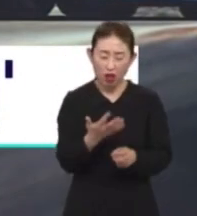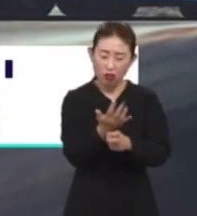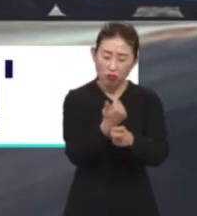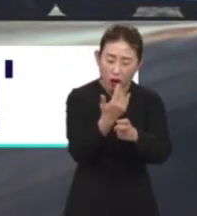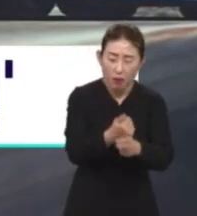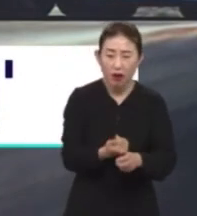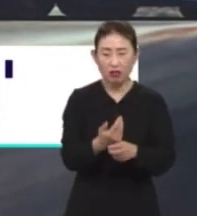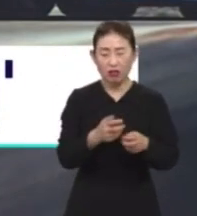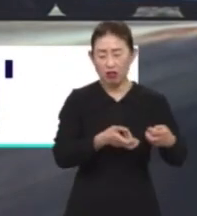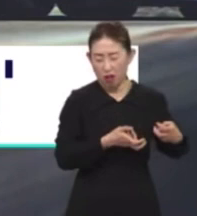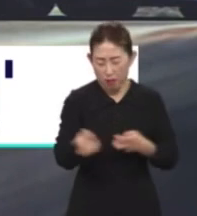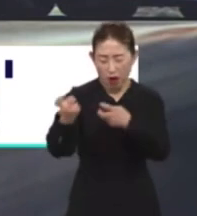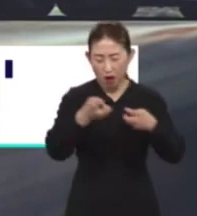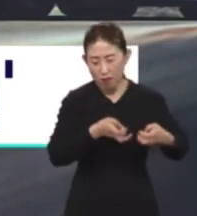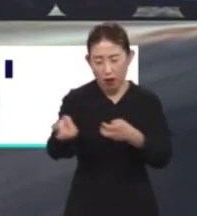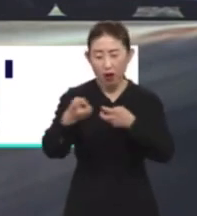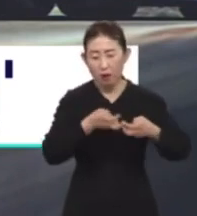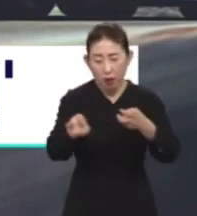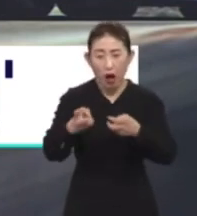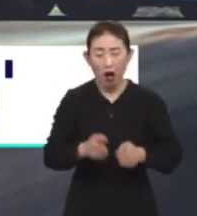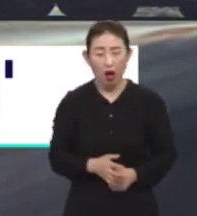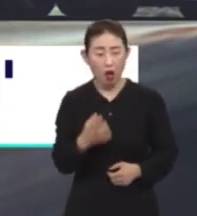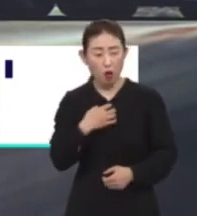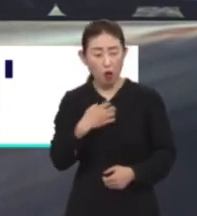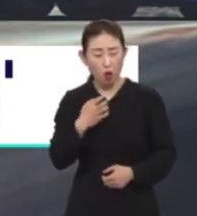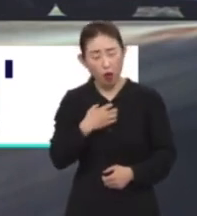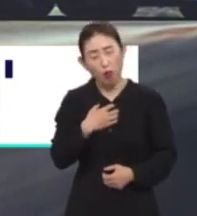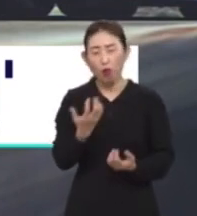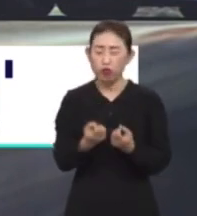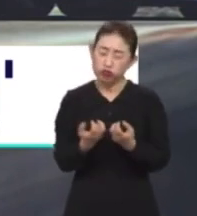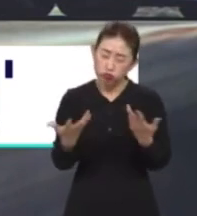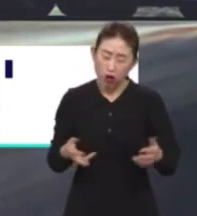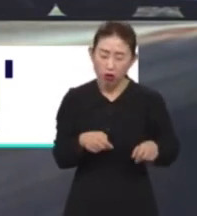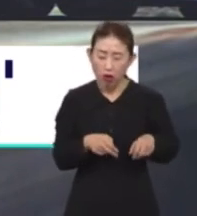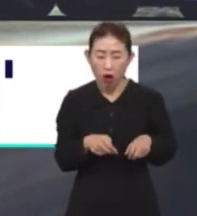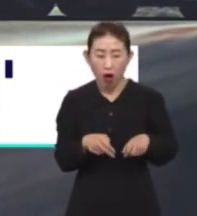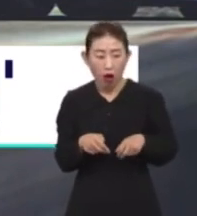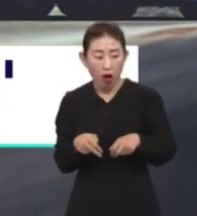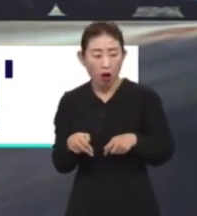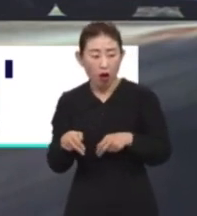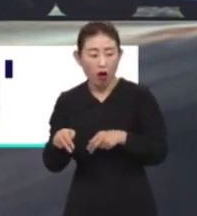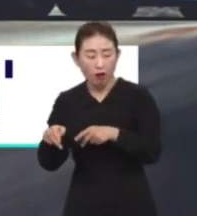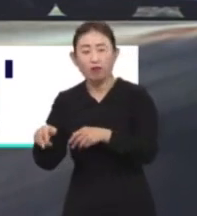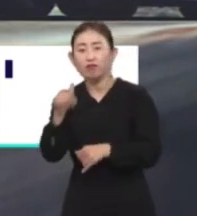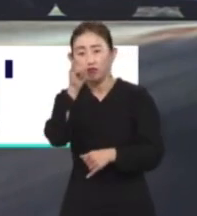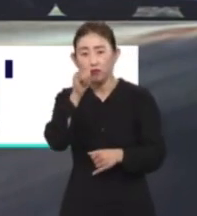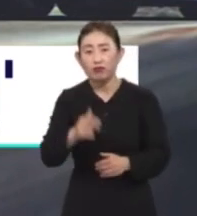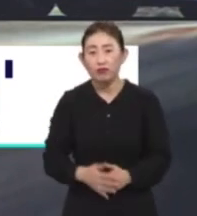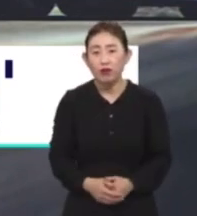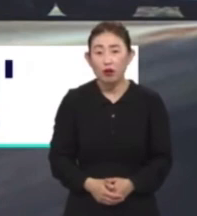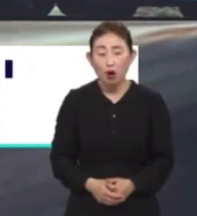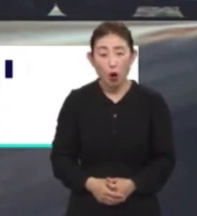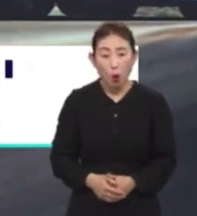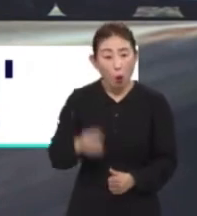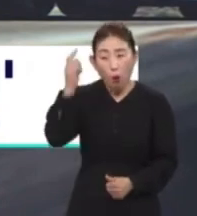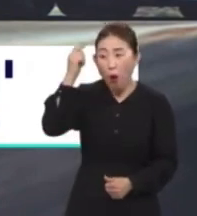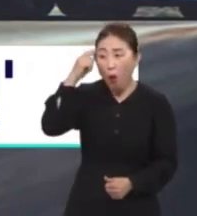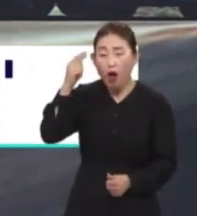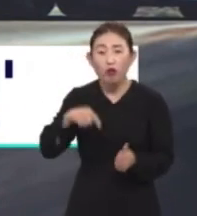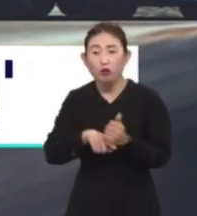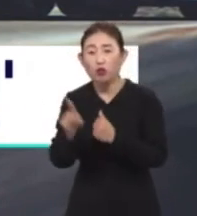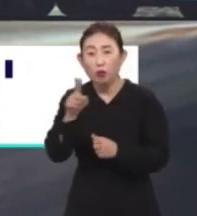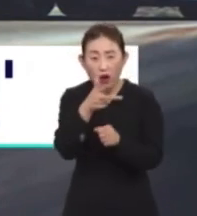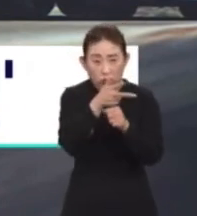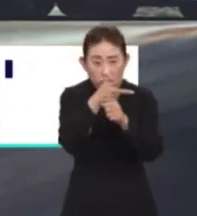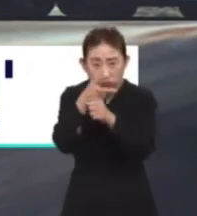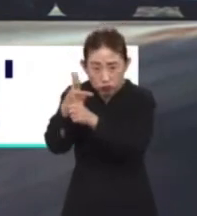속도로 가는 이 도로 옆을 매일 목숨을 걸고 위태롭게 걸어다녀야 하는 사람들이 있습니다. 어떤 이유 때문인지 조용준